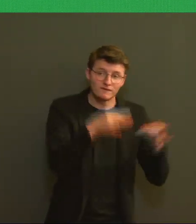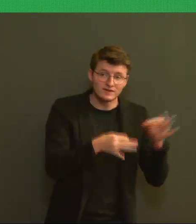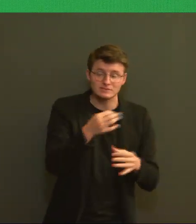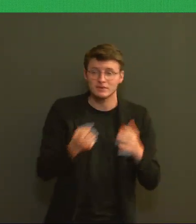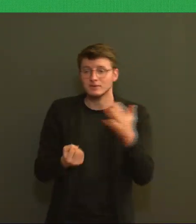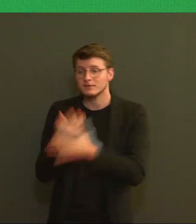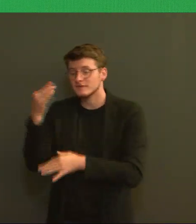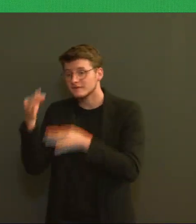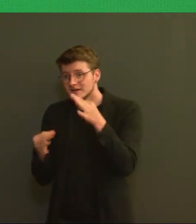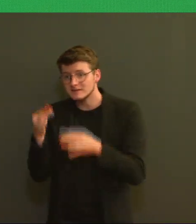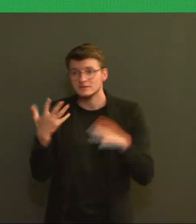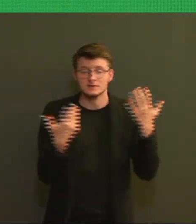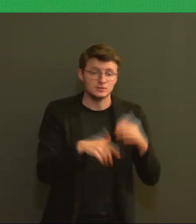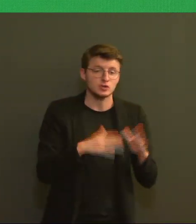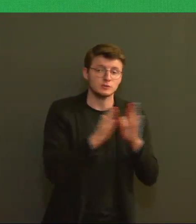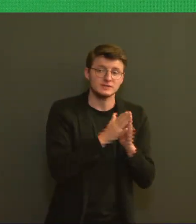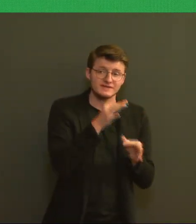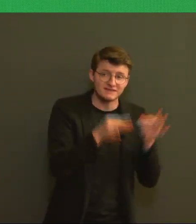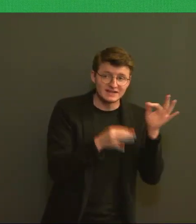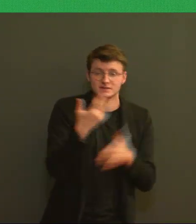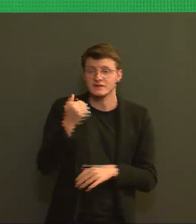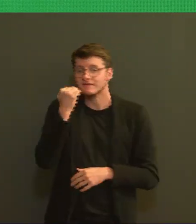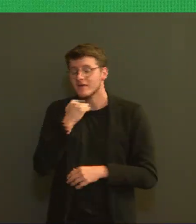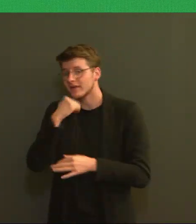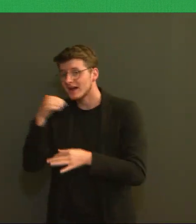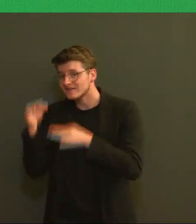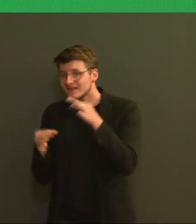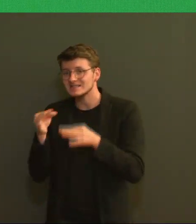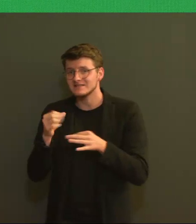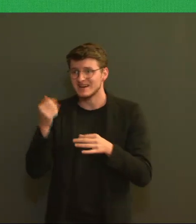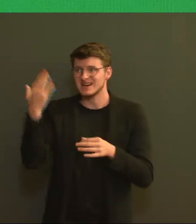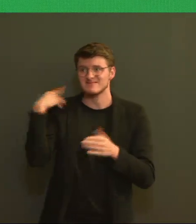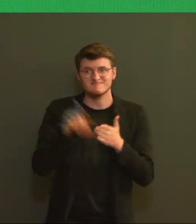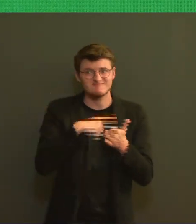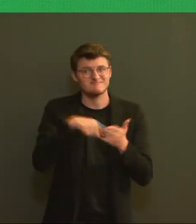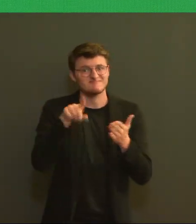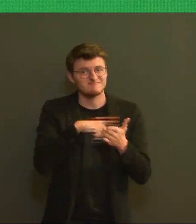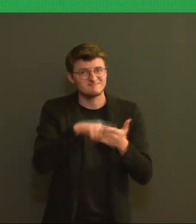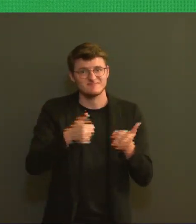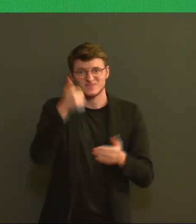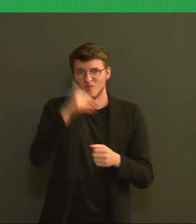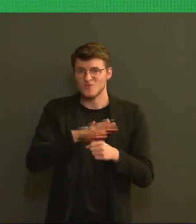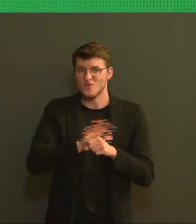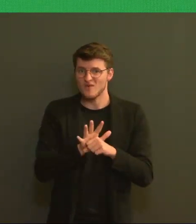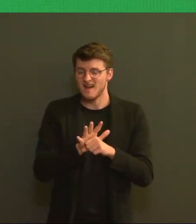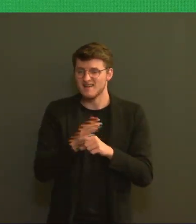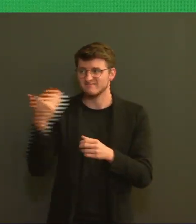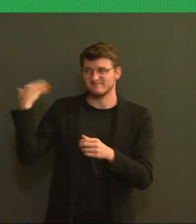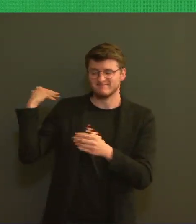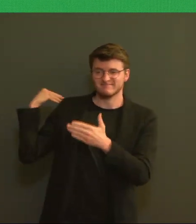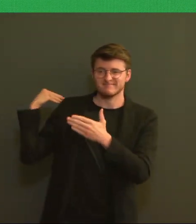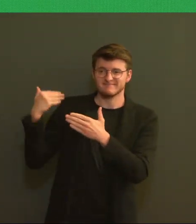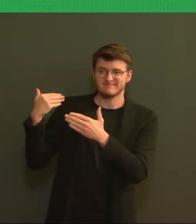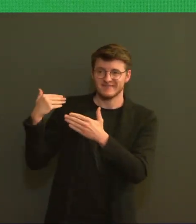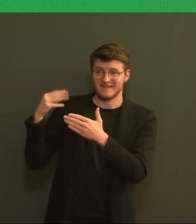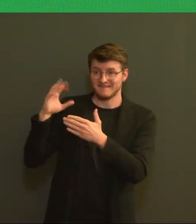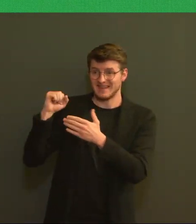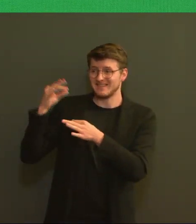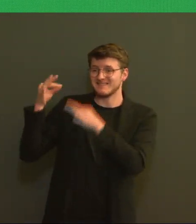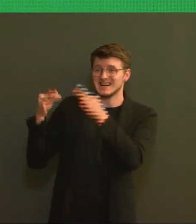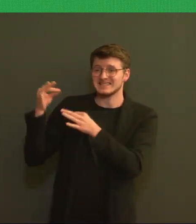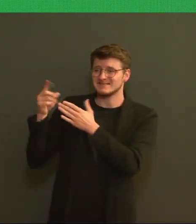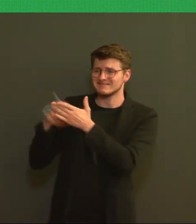communiefeesten, verjaardagsfeestjes werden omwille van de situatie allemaal geannuleerd. Vele van deze feesten werden verzet